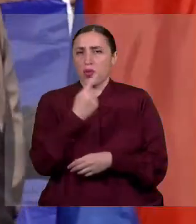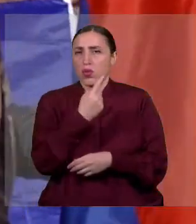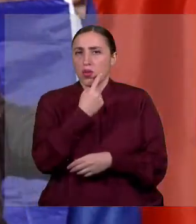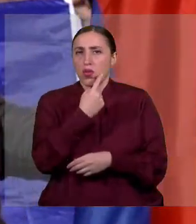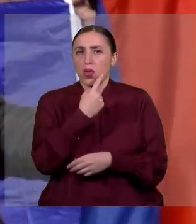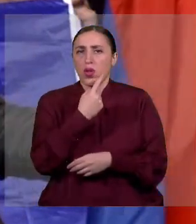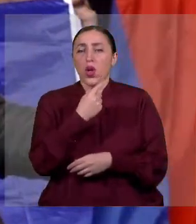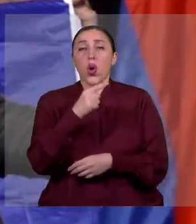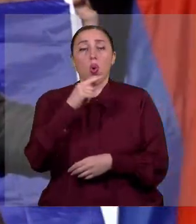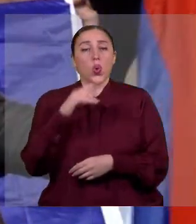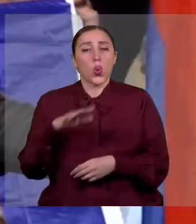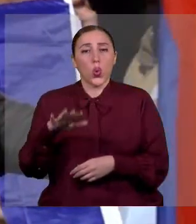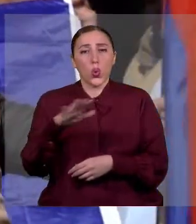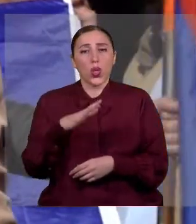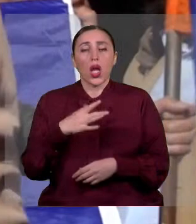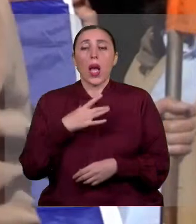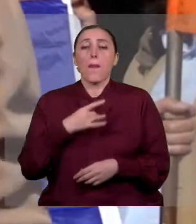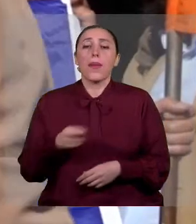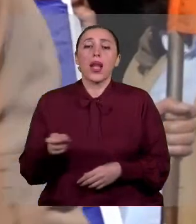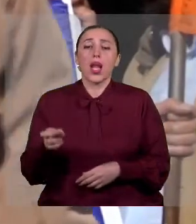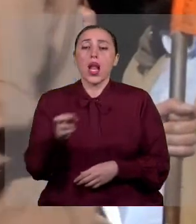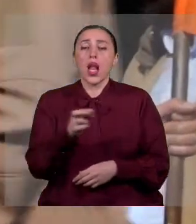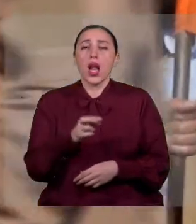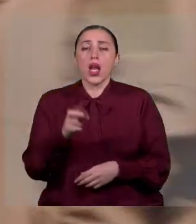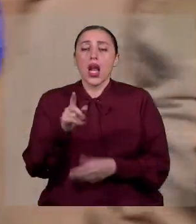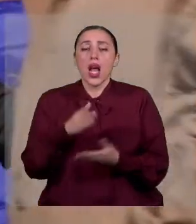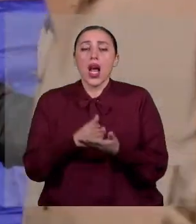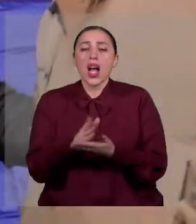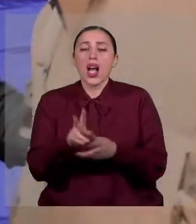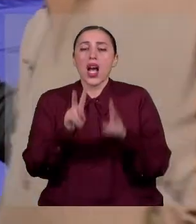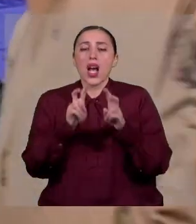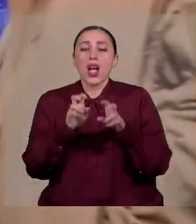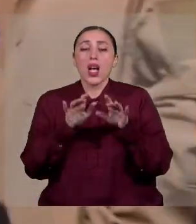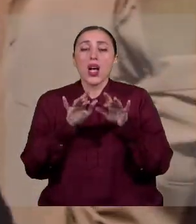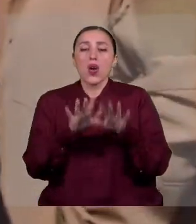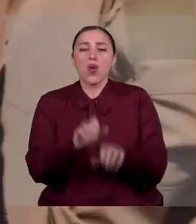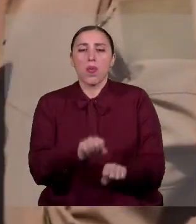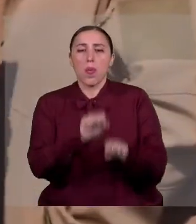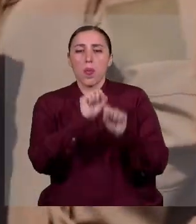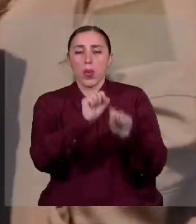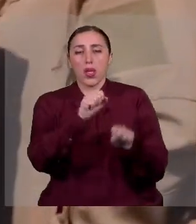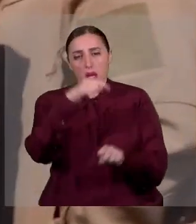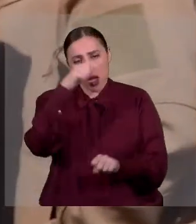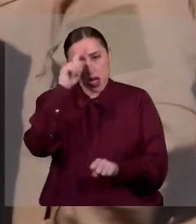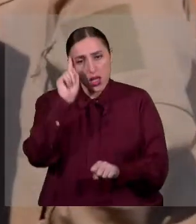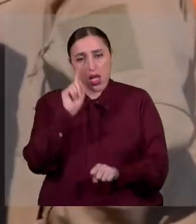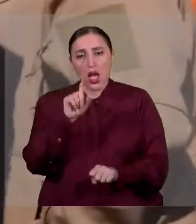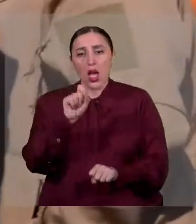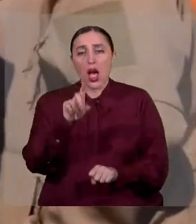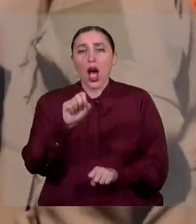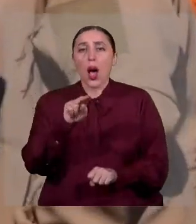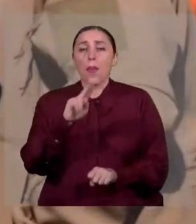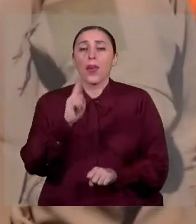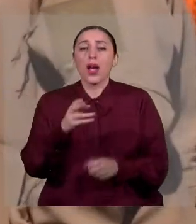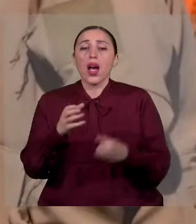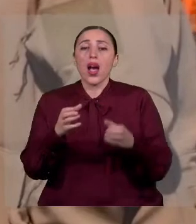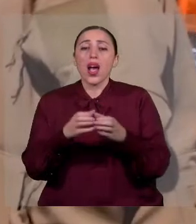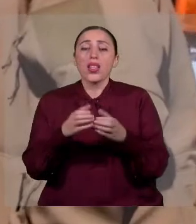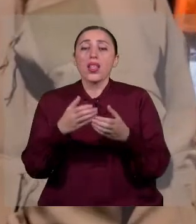առնվազն Ռուսաստանը եւ Բելարուսը քաղաքականապես աջակցեցին Ադրբեջանին, հապկանթան մյուս երկրները